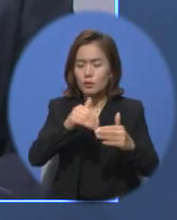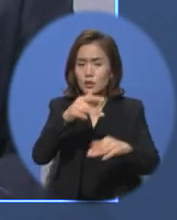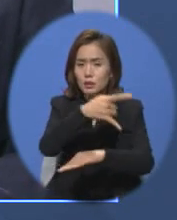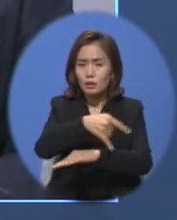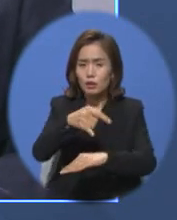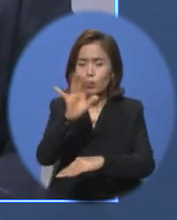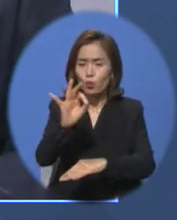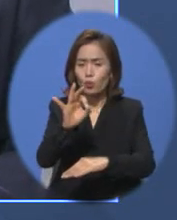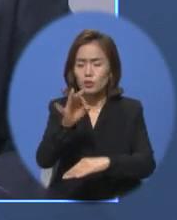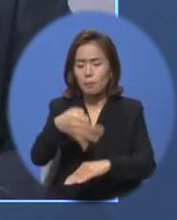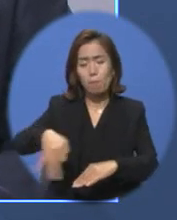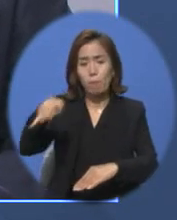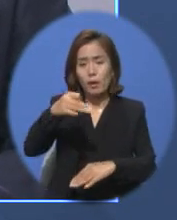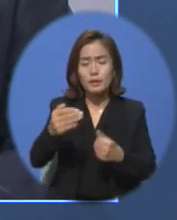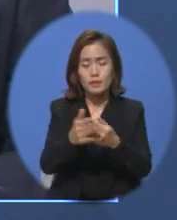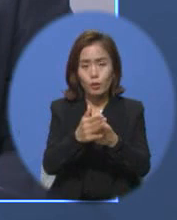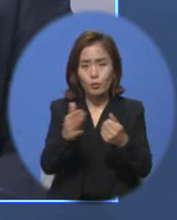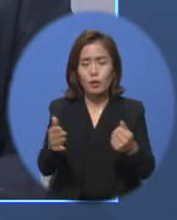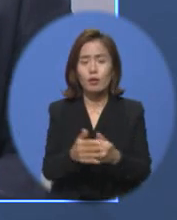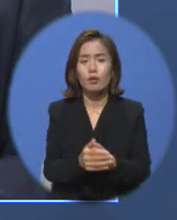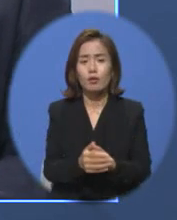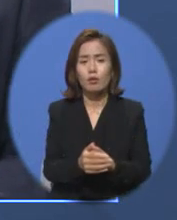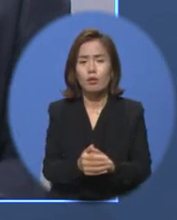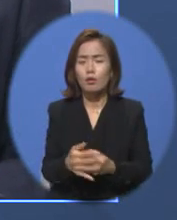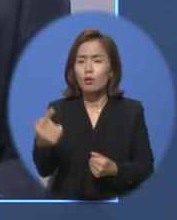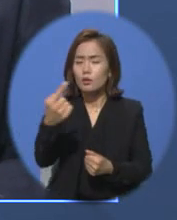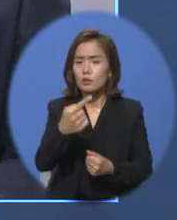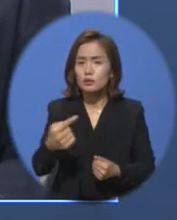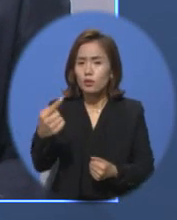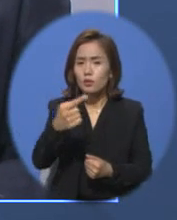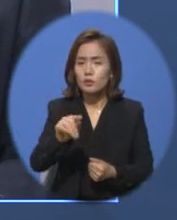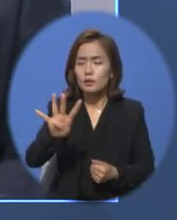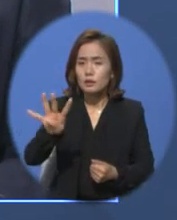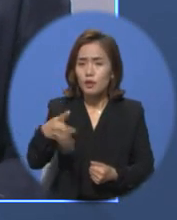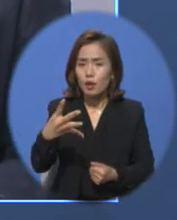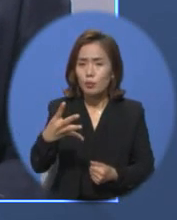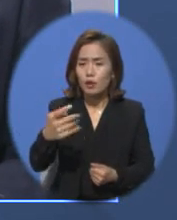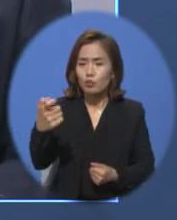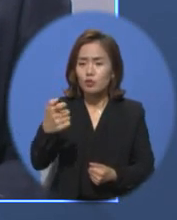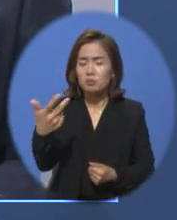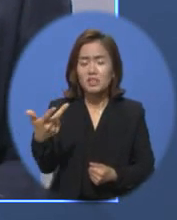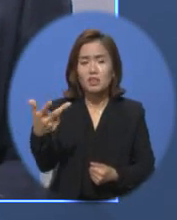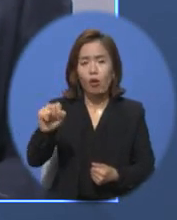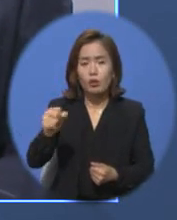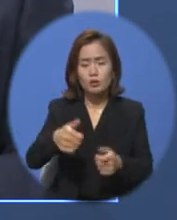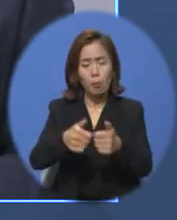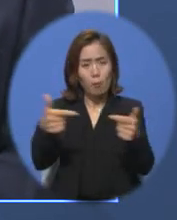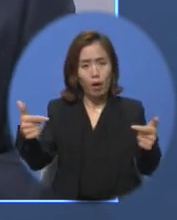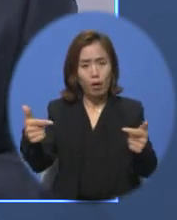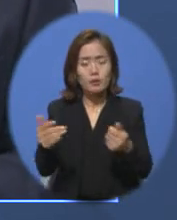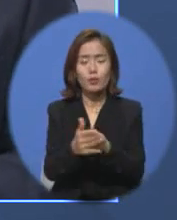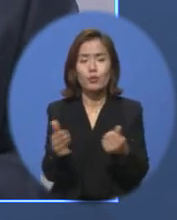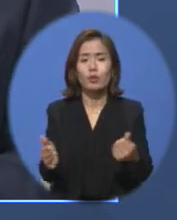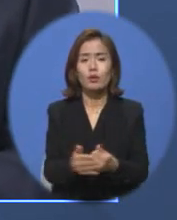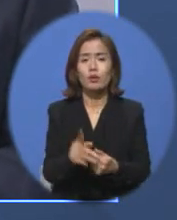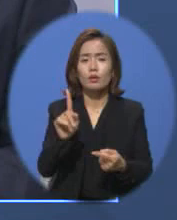예산은 초기예산보다1464억원증가했습니다 .